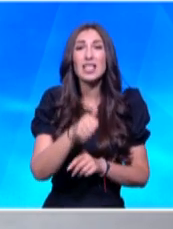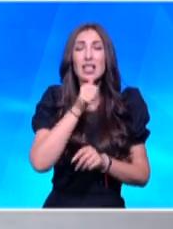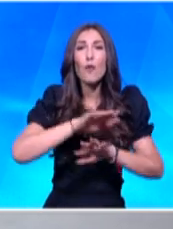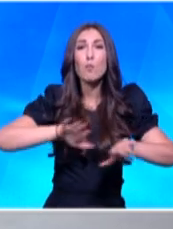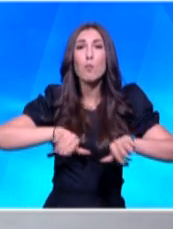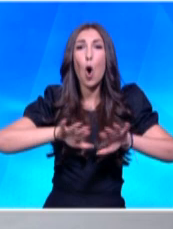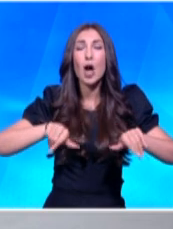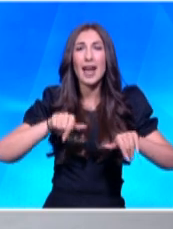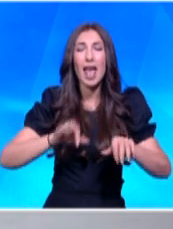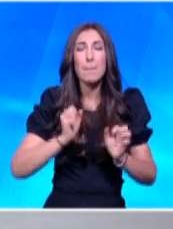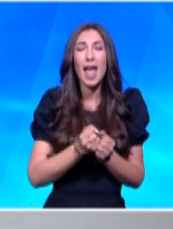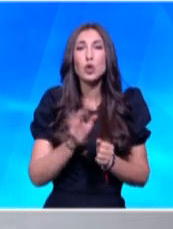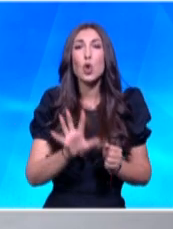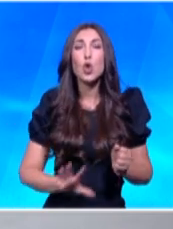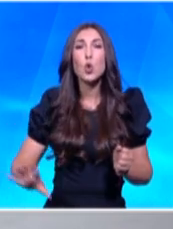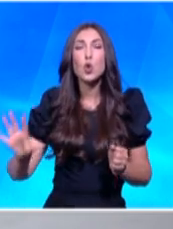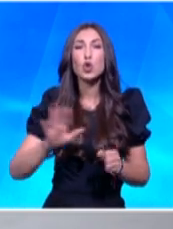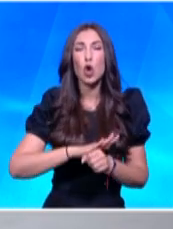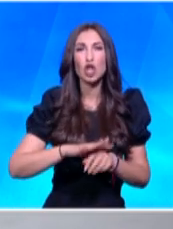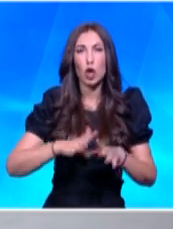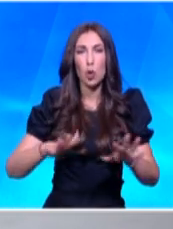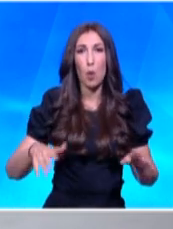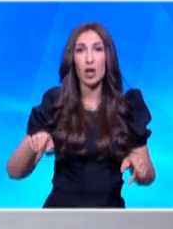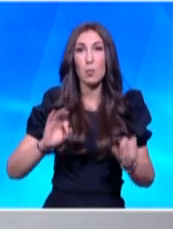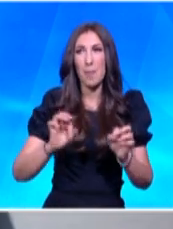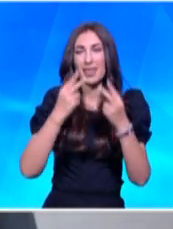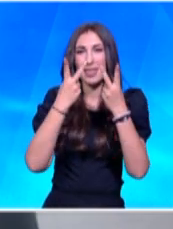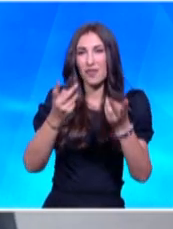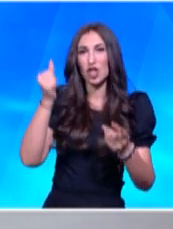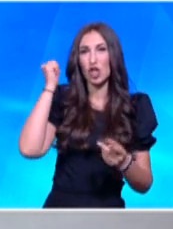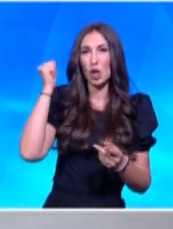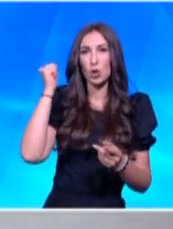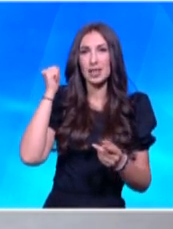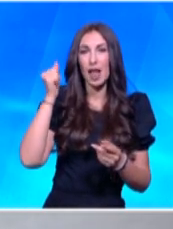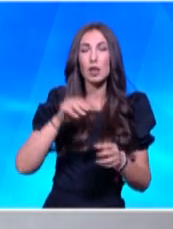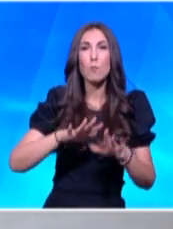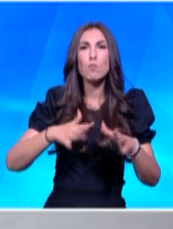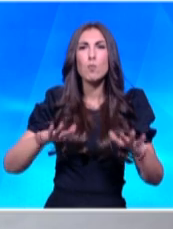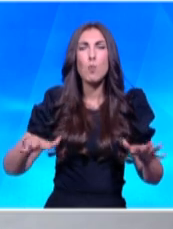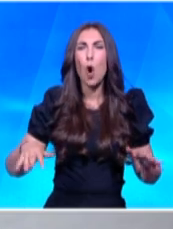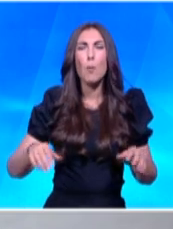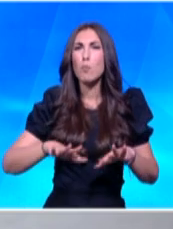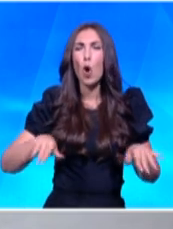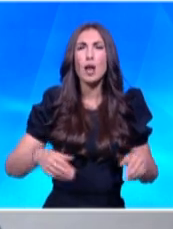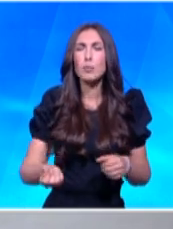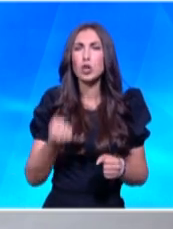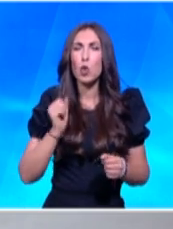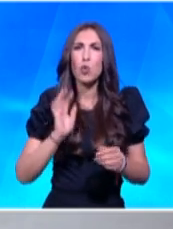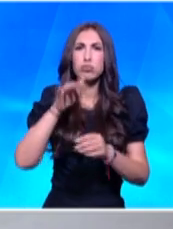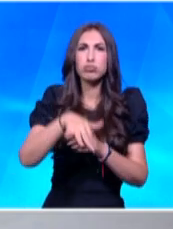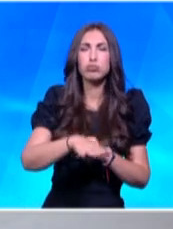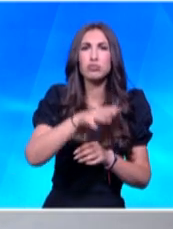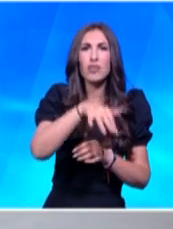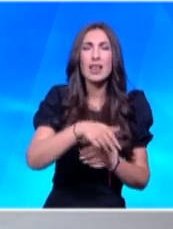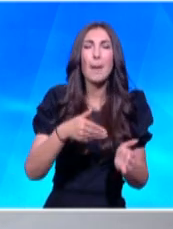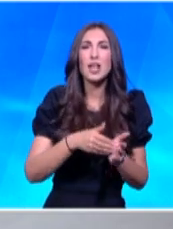особено в района на Южното Черноморие, защото, както може и виждате, и зад гърба ми морето е изключително бурно заради поривите на вятъра,